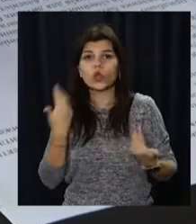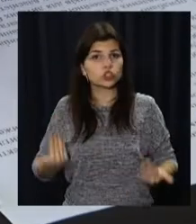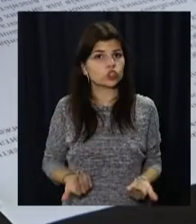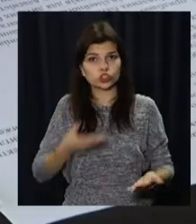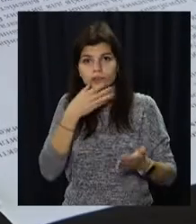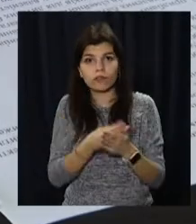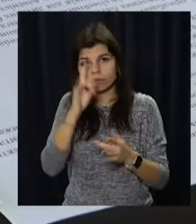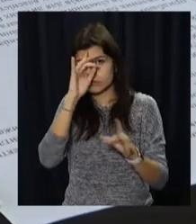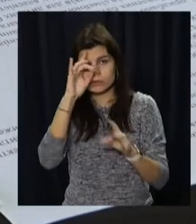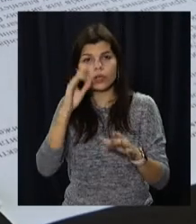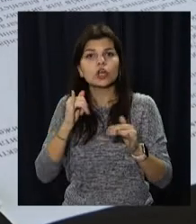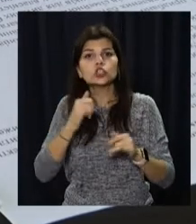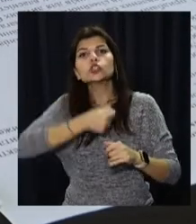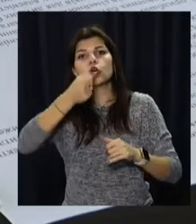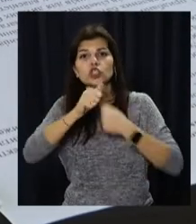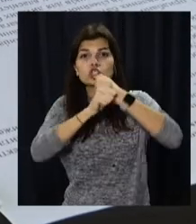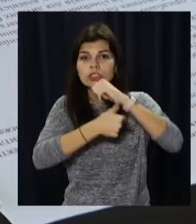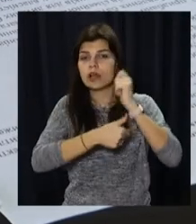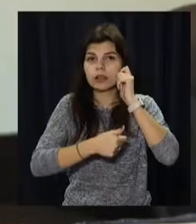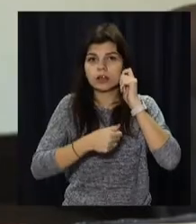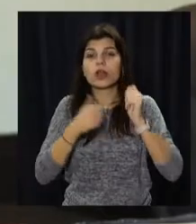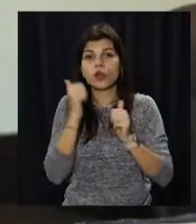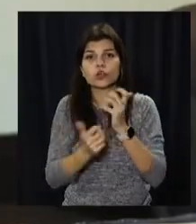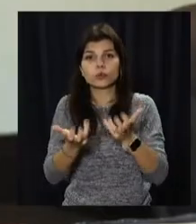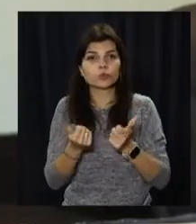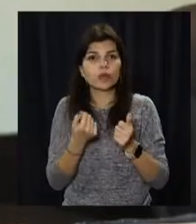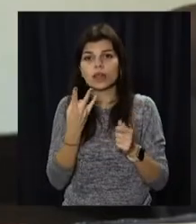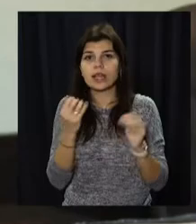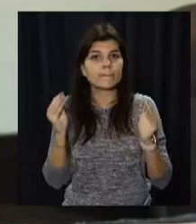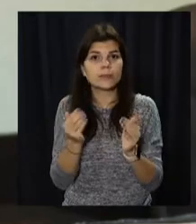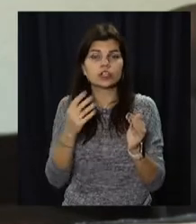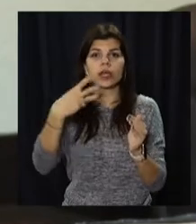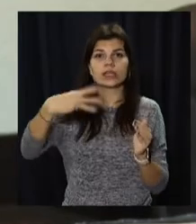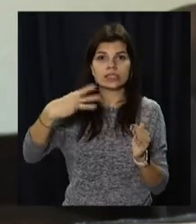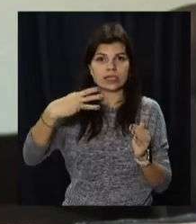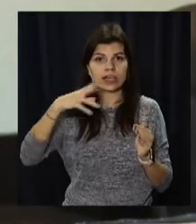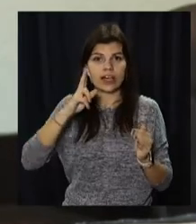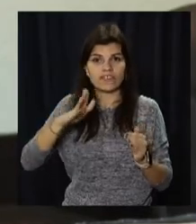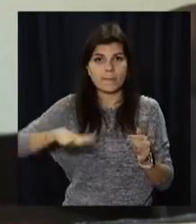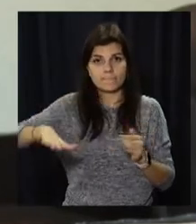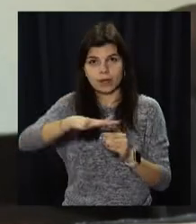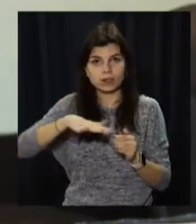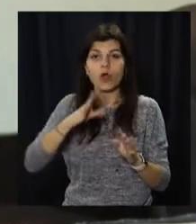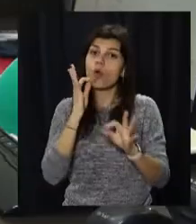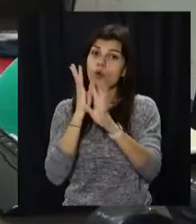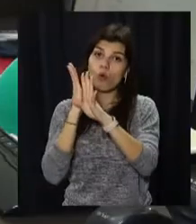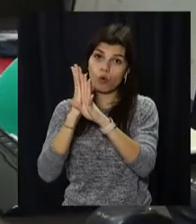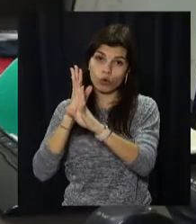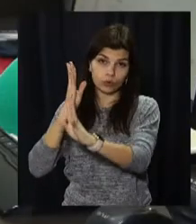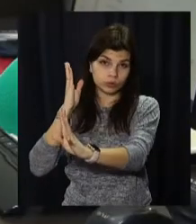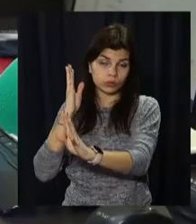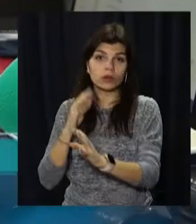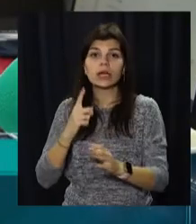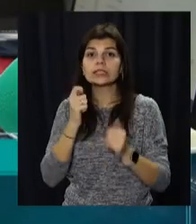житла і які старші 16. Кожен отримує житло не менше 31 квадратного метра у порядку черги. За